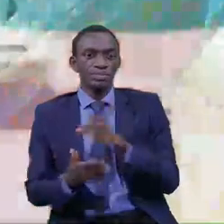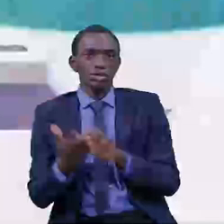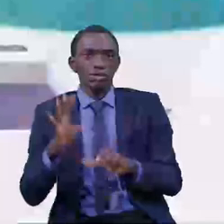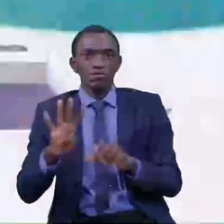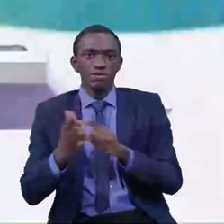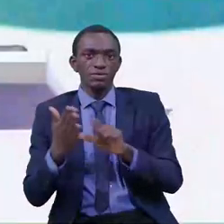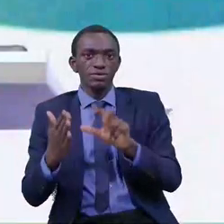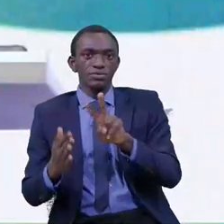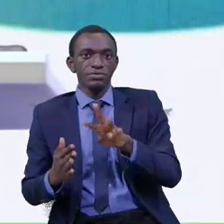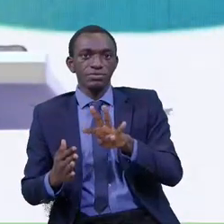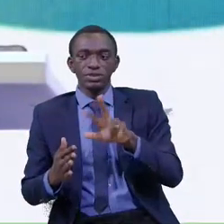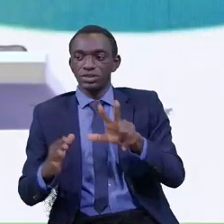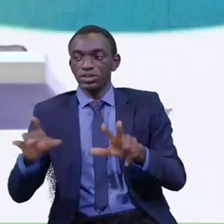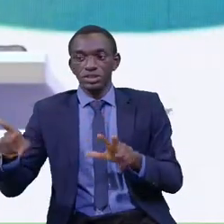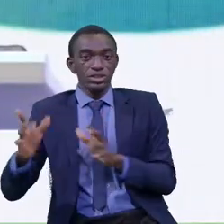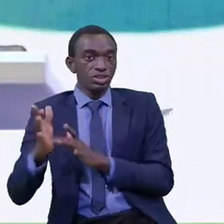42. Mais il leur dit,